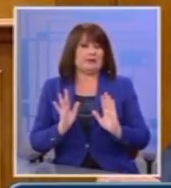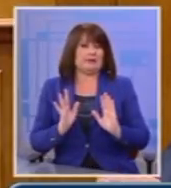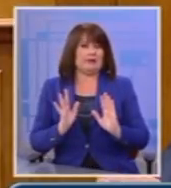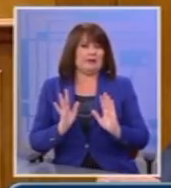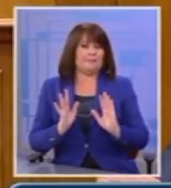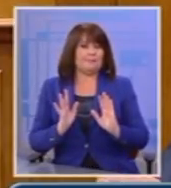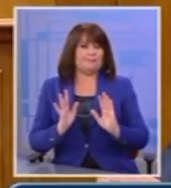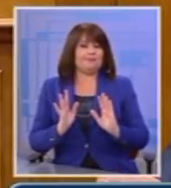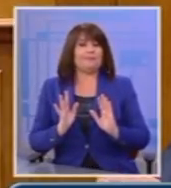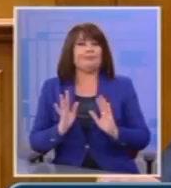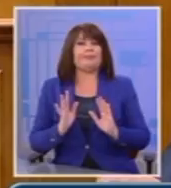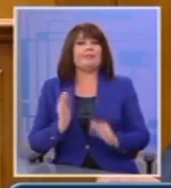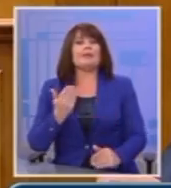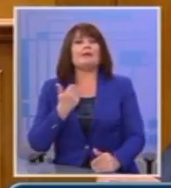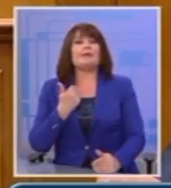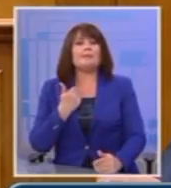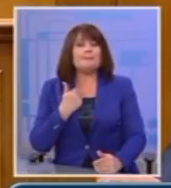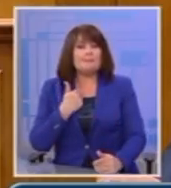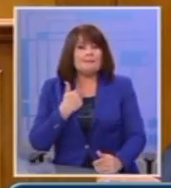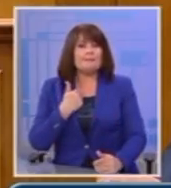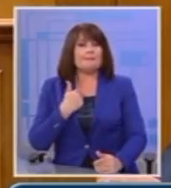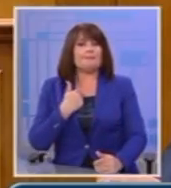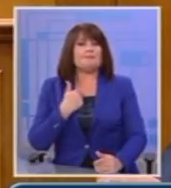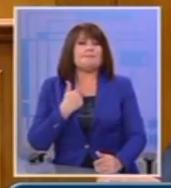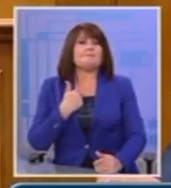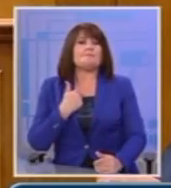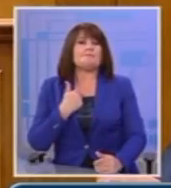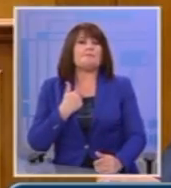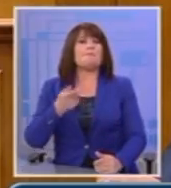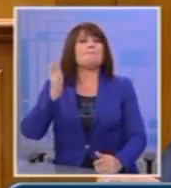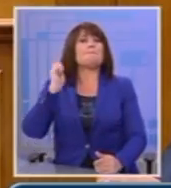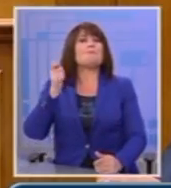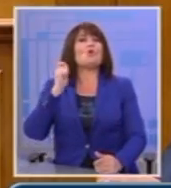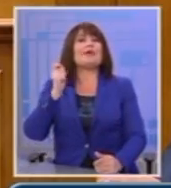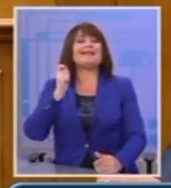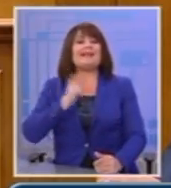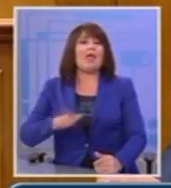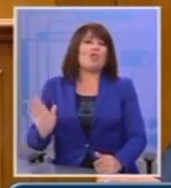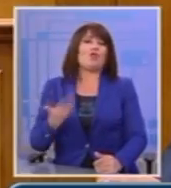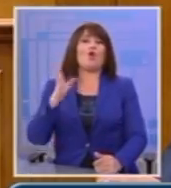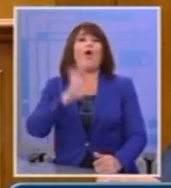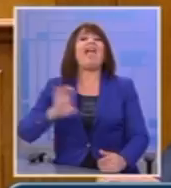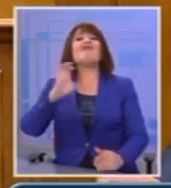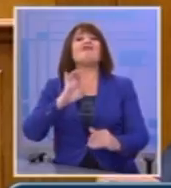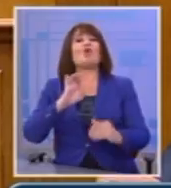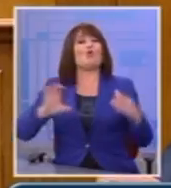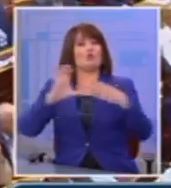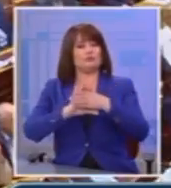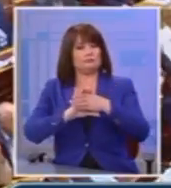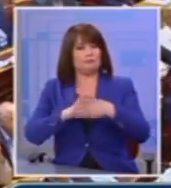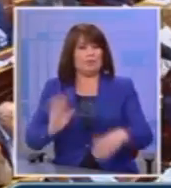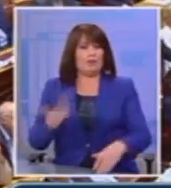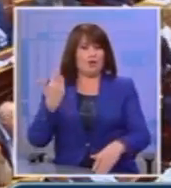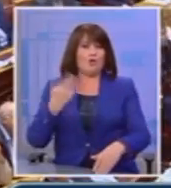να αποτρέψουμε ένα πολιτικό Brexit με οικονομική πρόφαση.